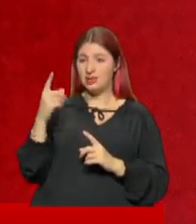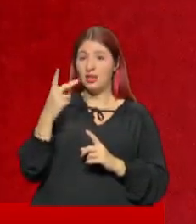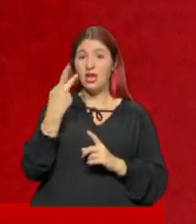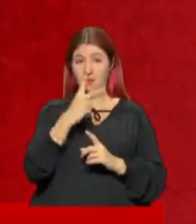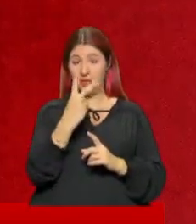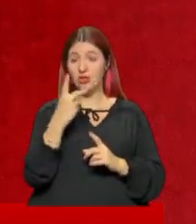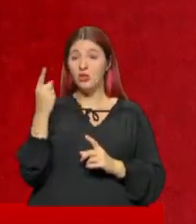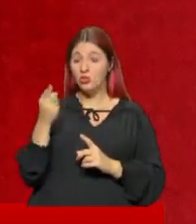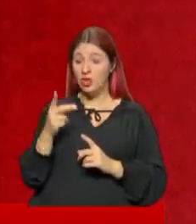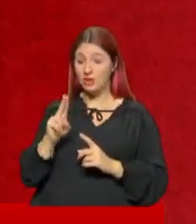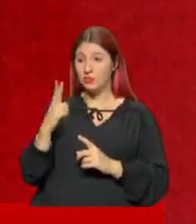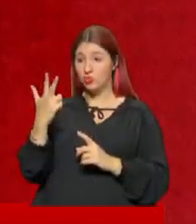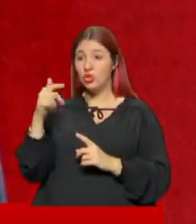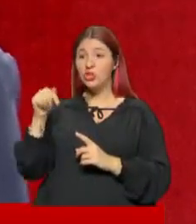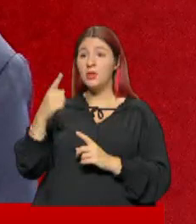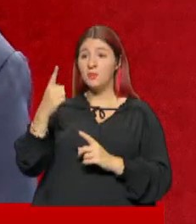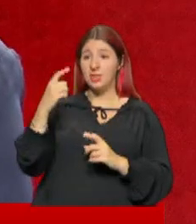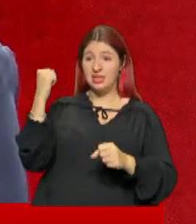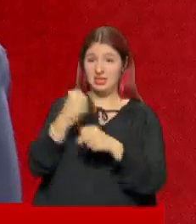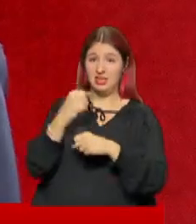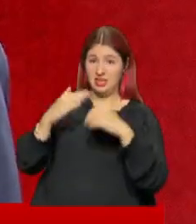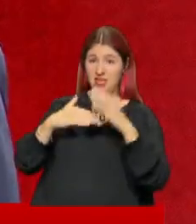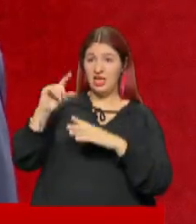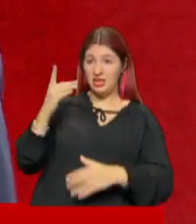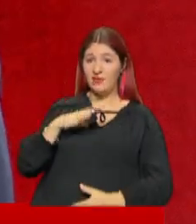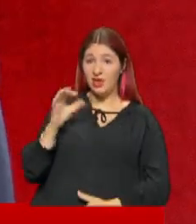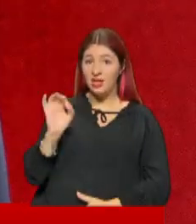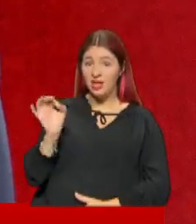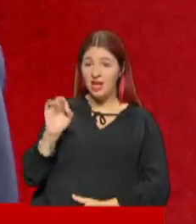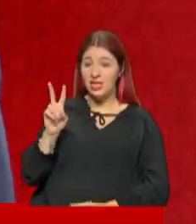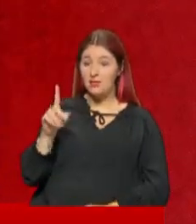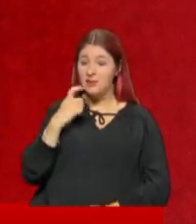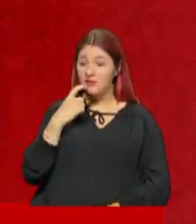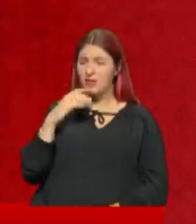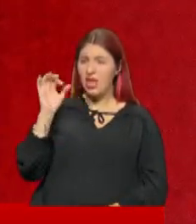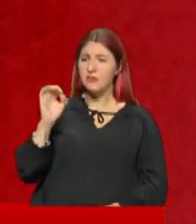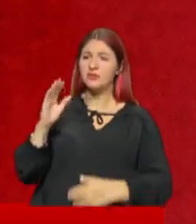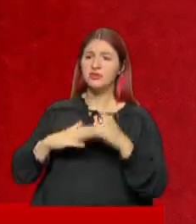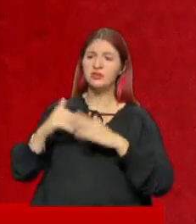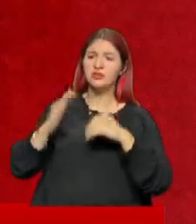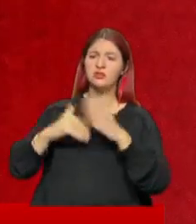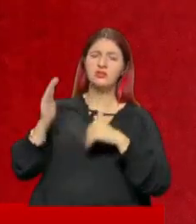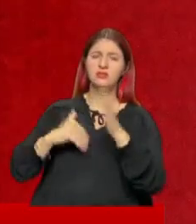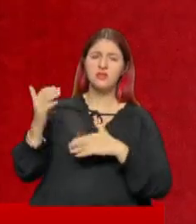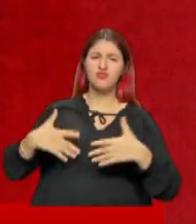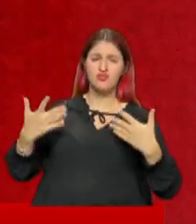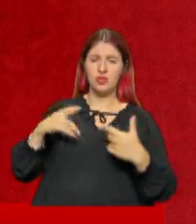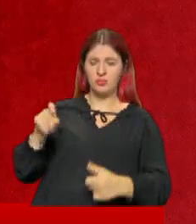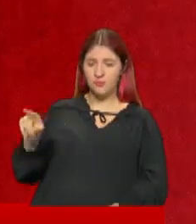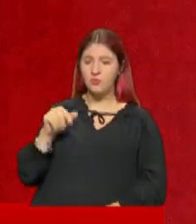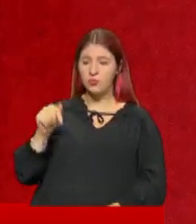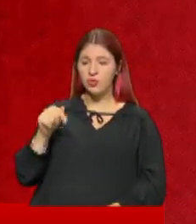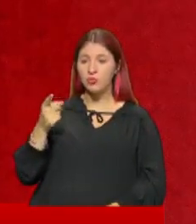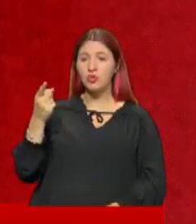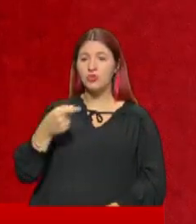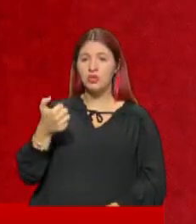geldiğinde %73. Şimdi bir beton iktidarı var değil mi? Yani 21 yıldır sürekli inşaat yapmakla övünen bir iktidar var.